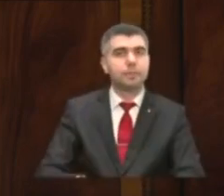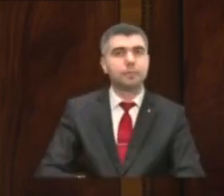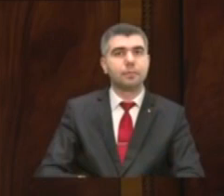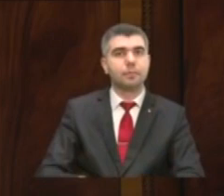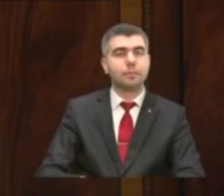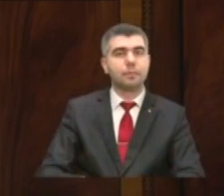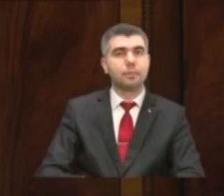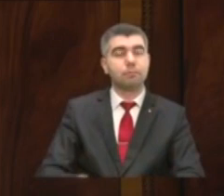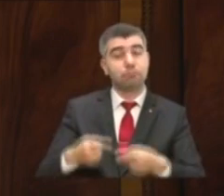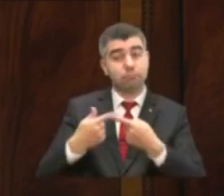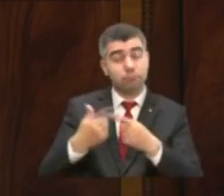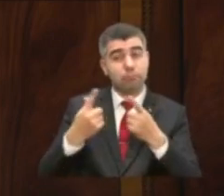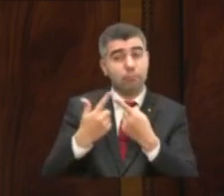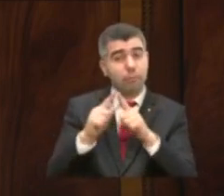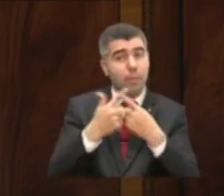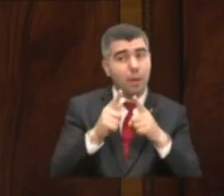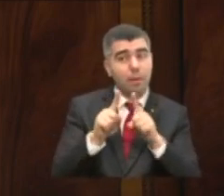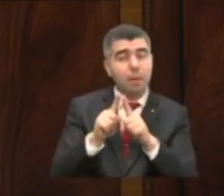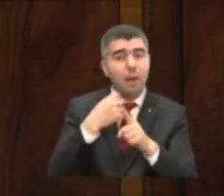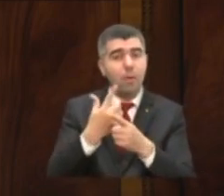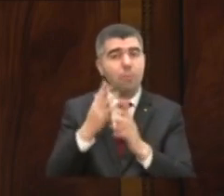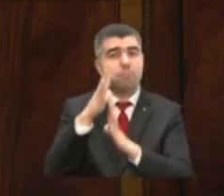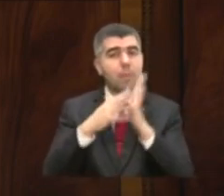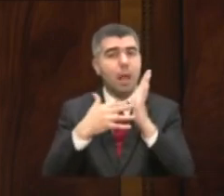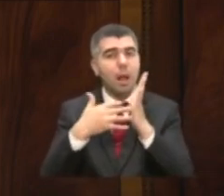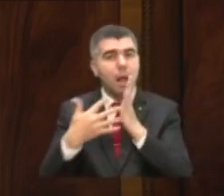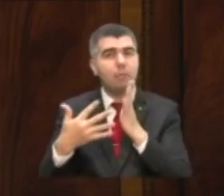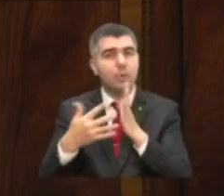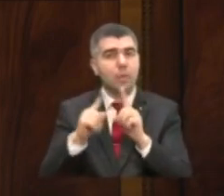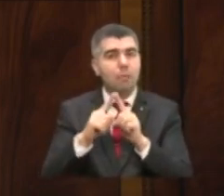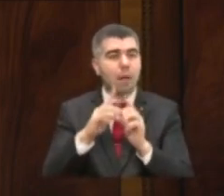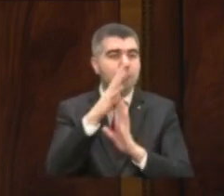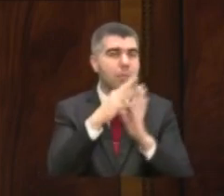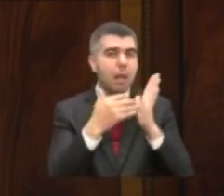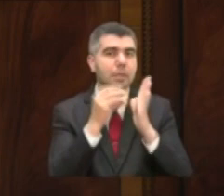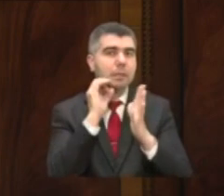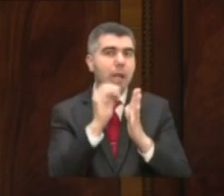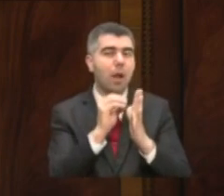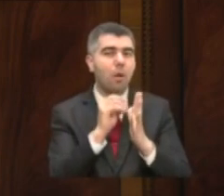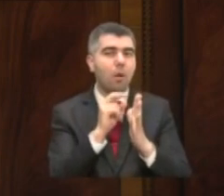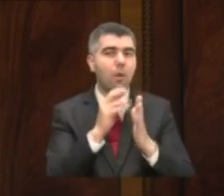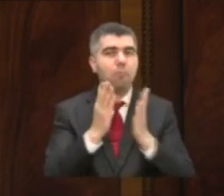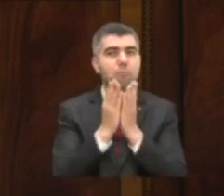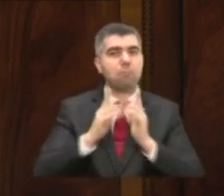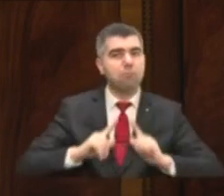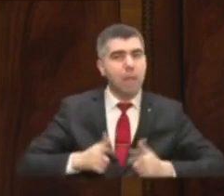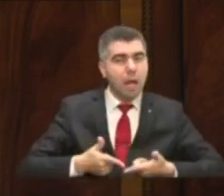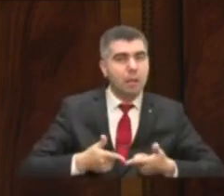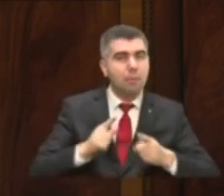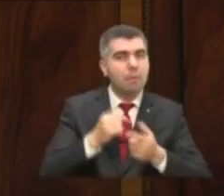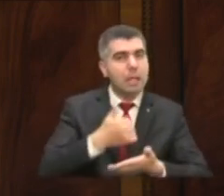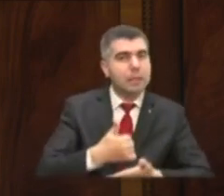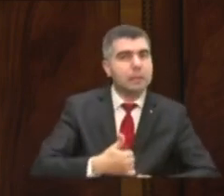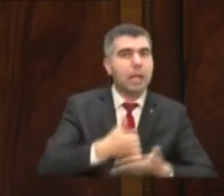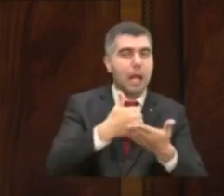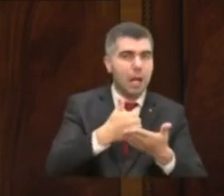بدينا التطبيق ديالو من الآن، عدد من البرامج الآن اللي كتطبق هي ديال الرؤية الاستراتيجية، نهار يخرج القانون الإطار غادي يكون دعم في هذا الاتجاه، لأن غادي